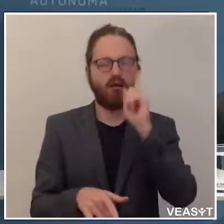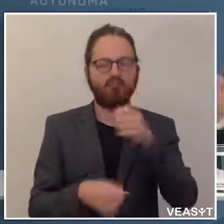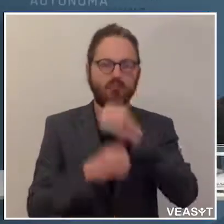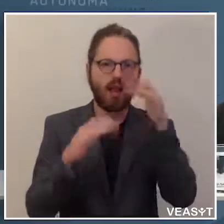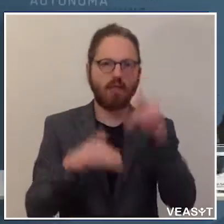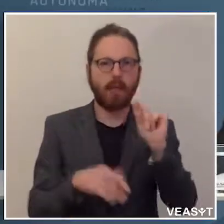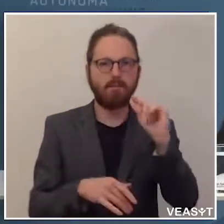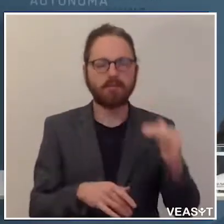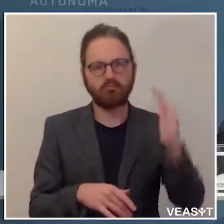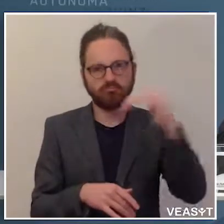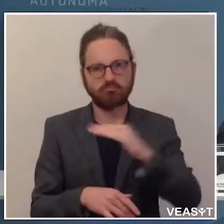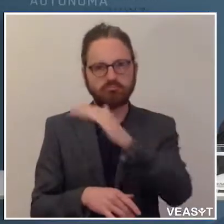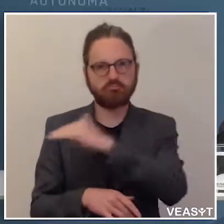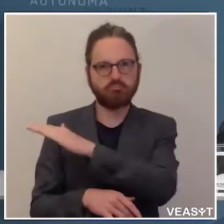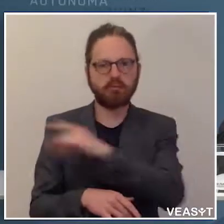un